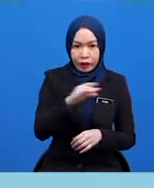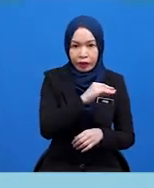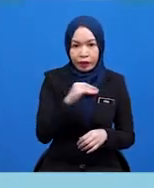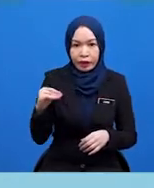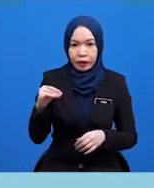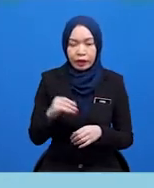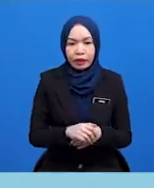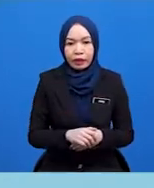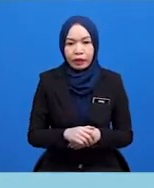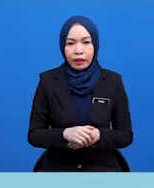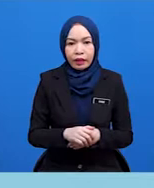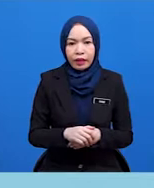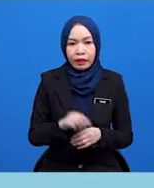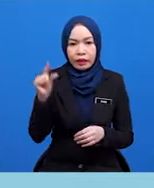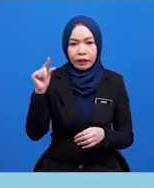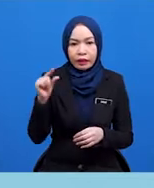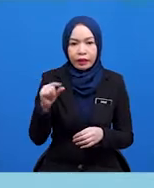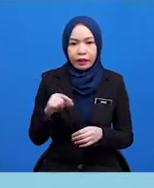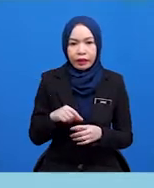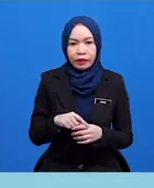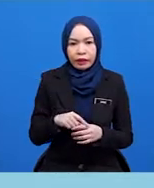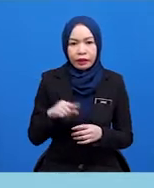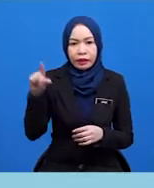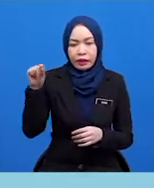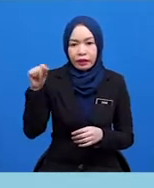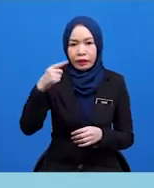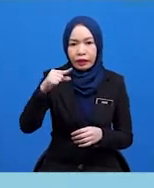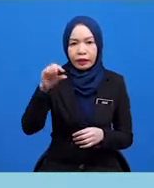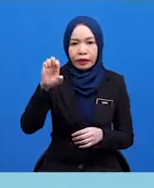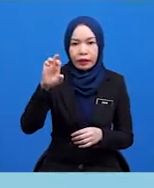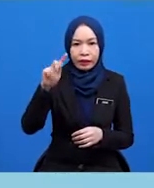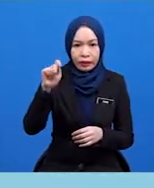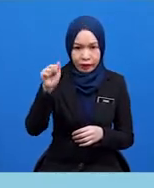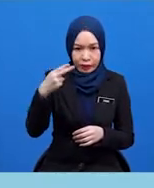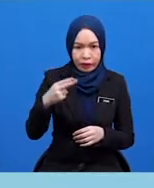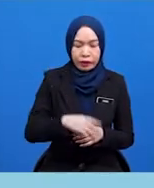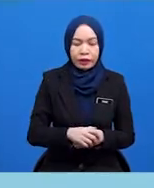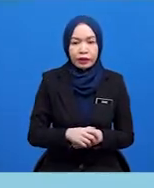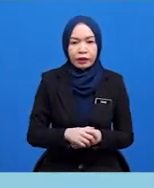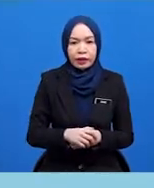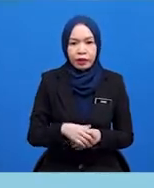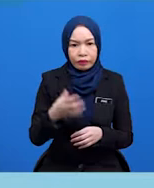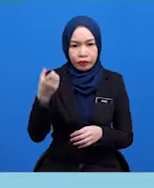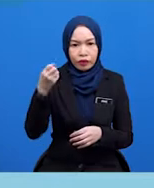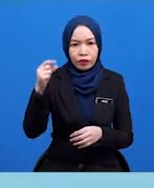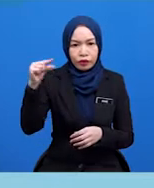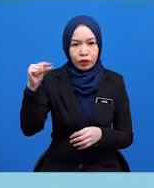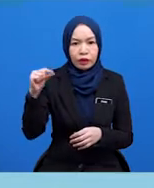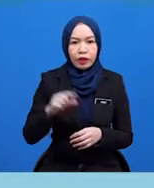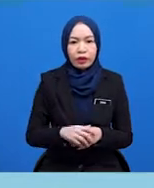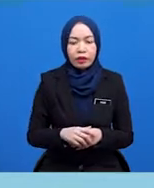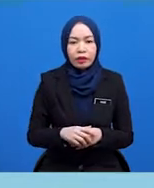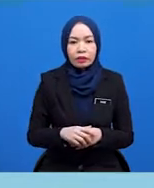yang ketara sehingga kerajaan terpaksa menggunakan buruh import terutama